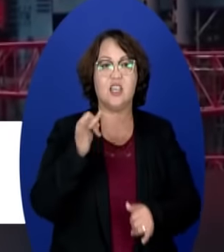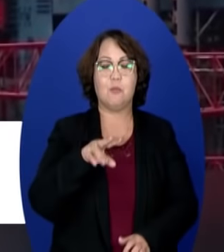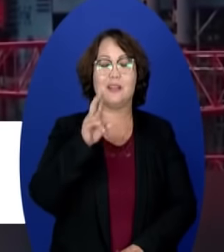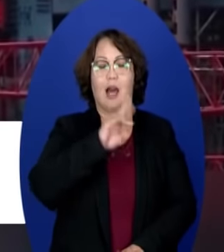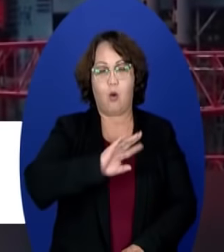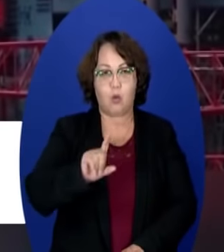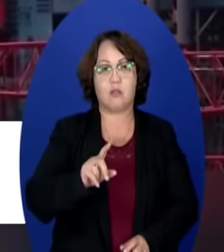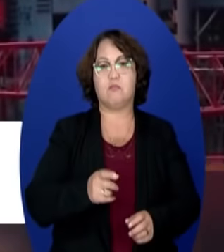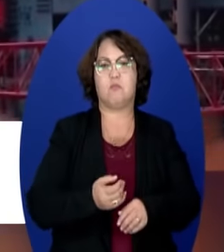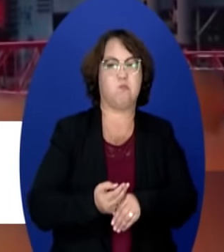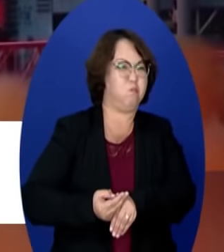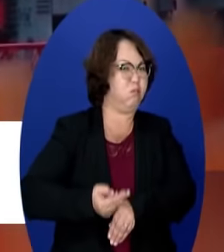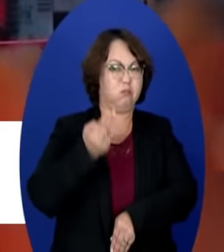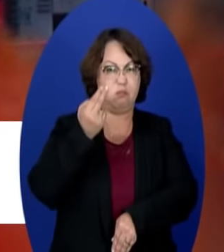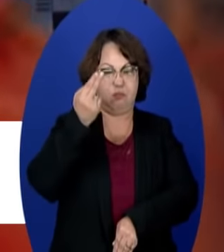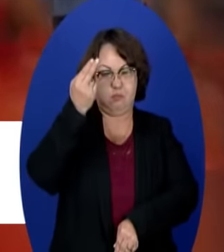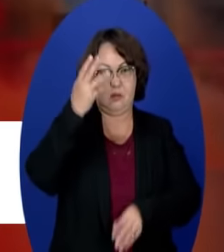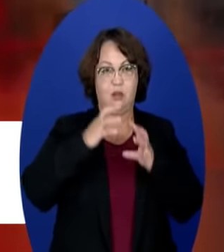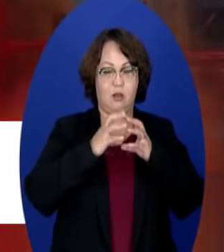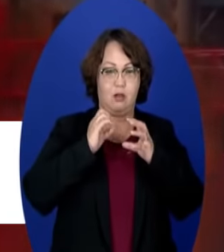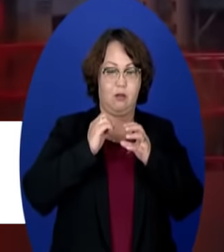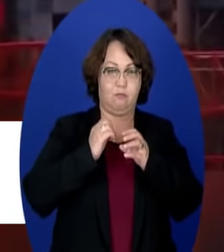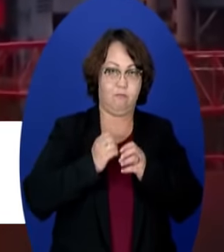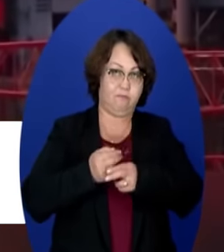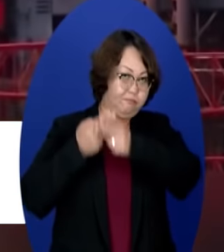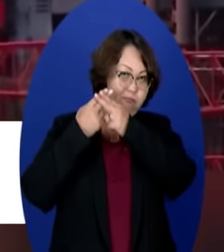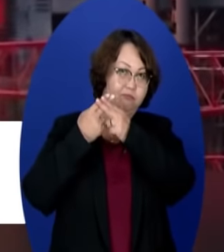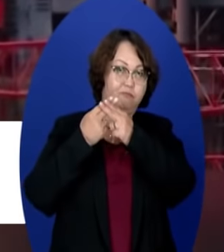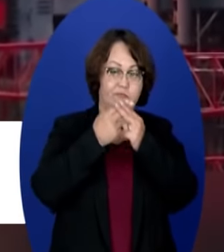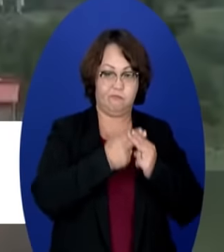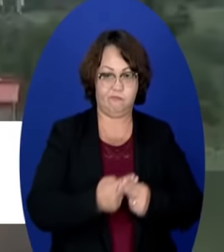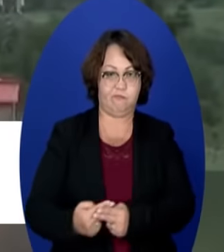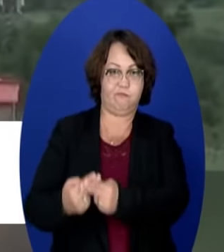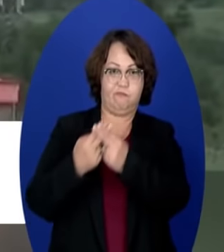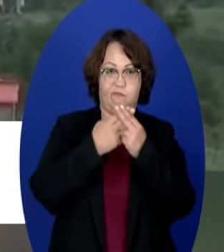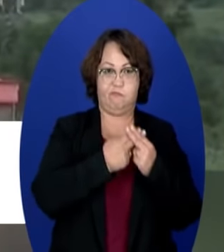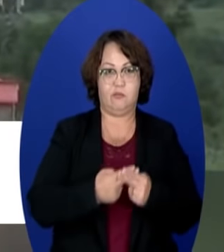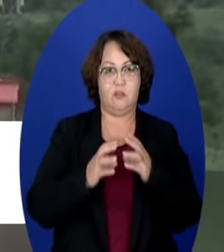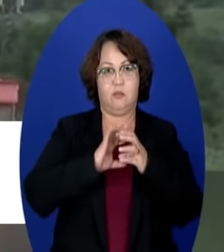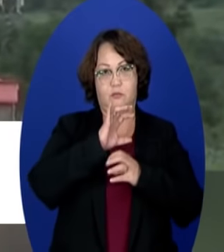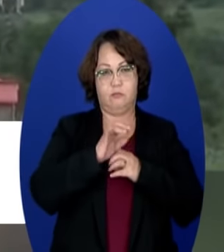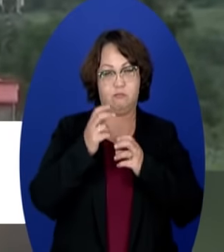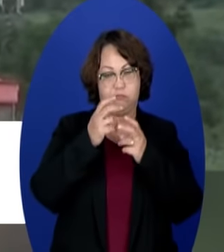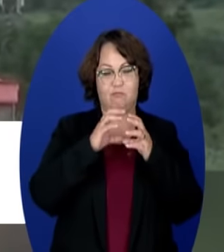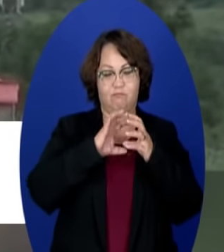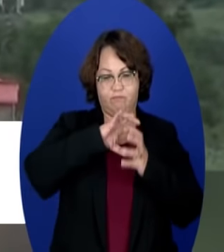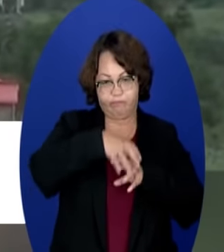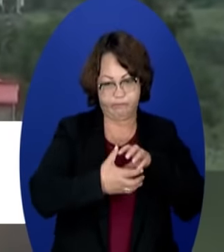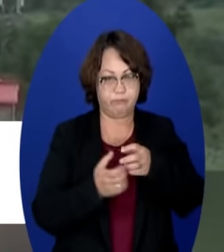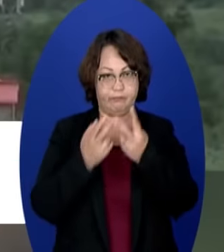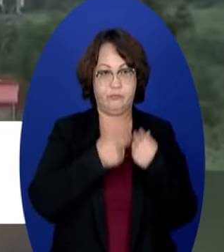3B тээвэрлэгч буужингараа хөргсөн. За бүгд найрамдах хятад ард улс энэхүү системийг ашиглалтанд оруулах ажлаа 2000 оноос эхэлсэн байгаа.